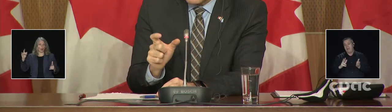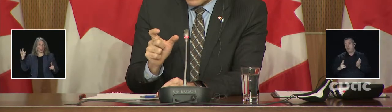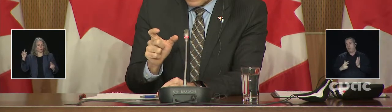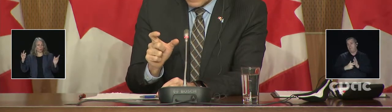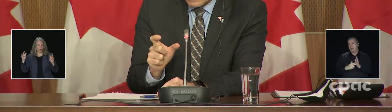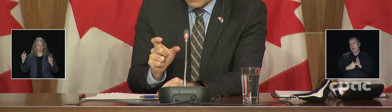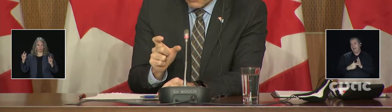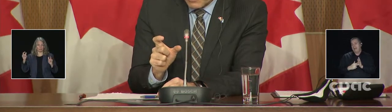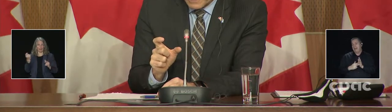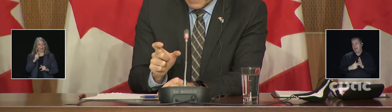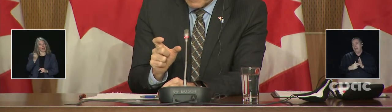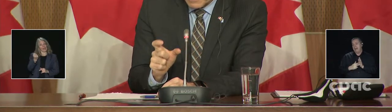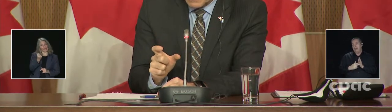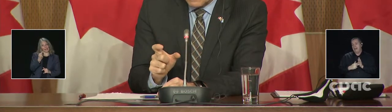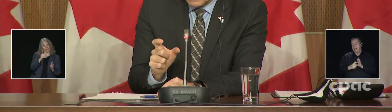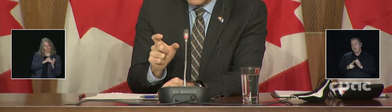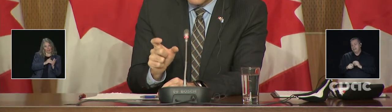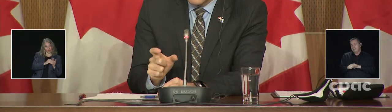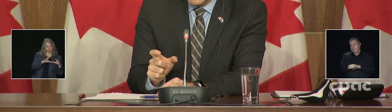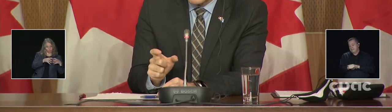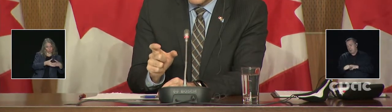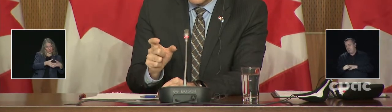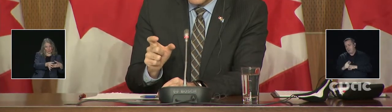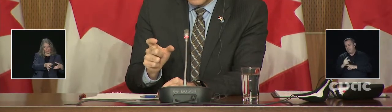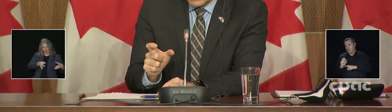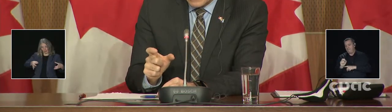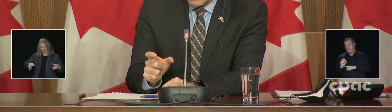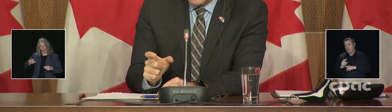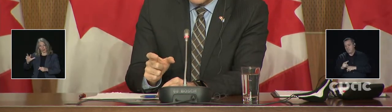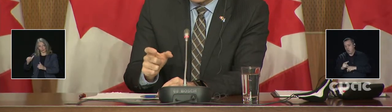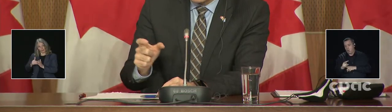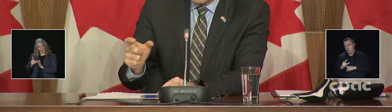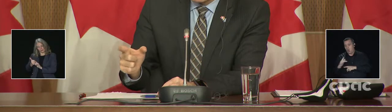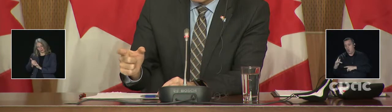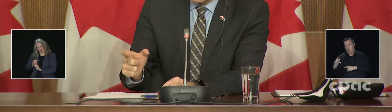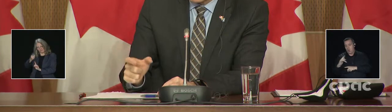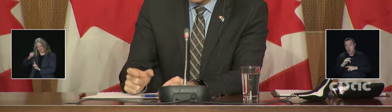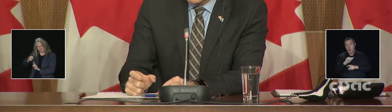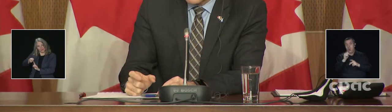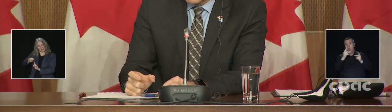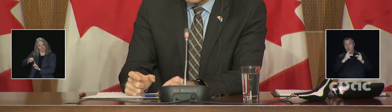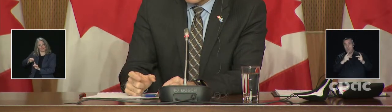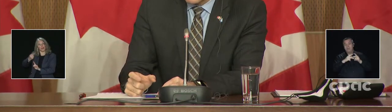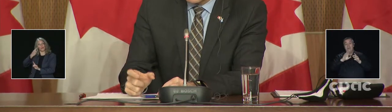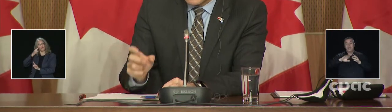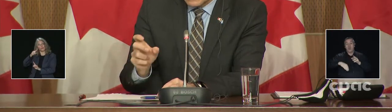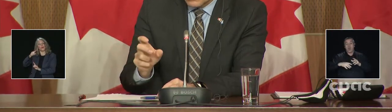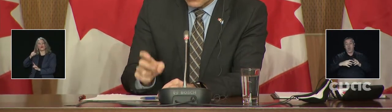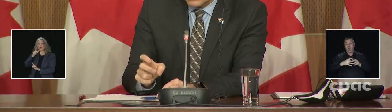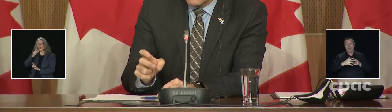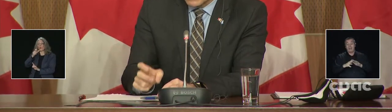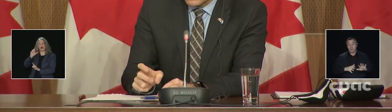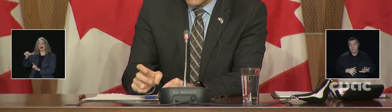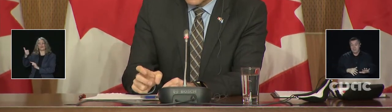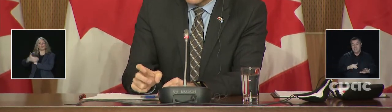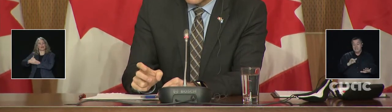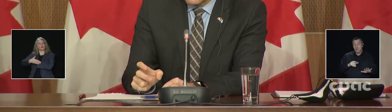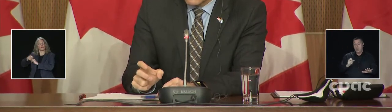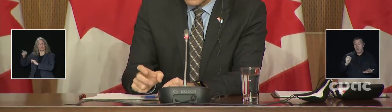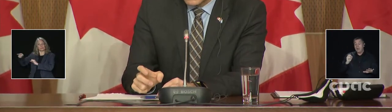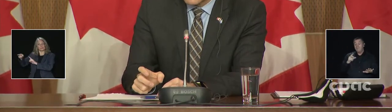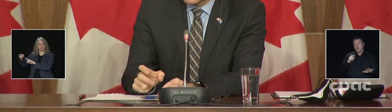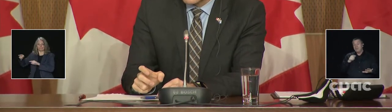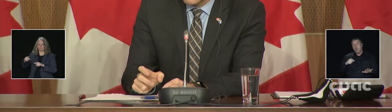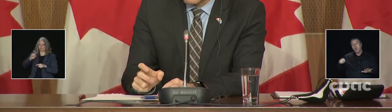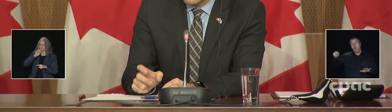000 qui étaient spécifiques aux voyageurs aériens d'autres pays que les États-Unis. Et c'est sur ces voyageurs-là que